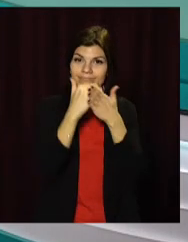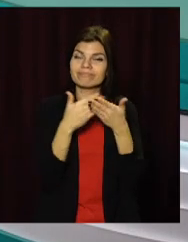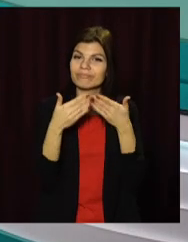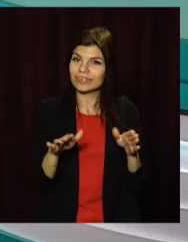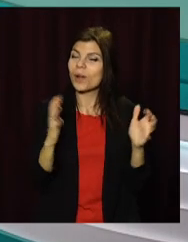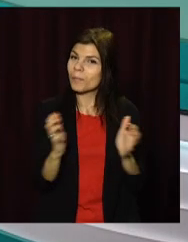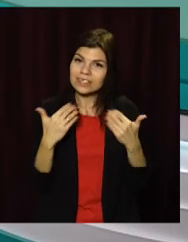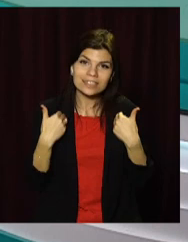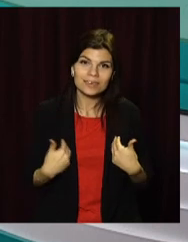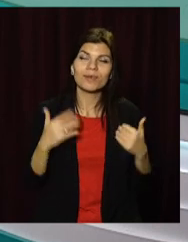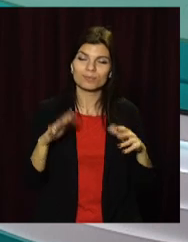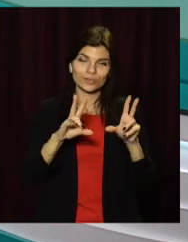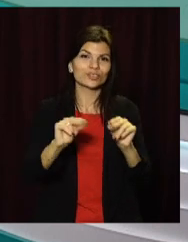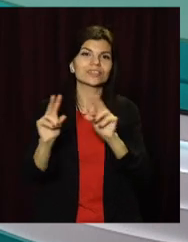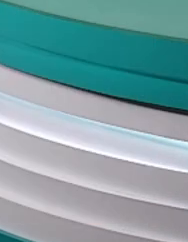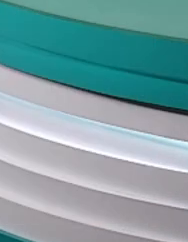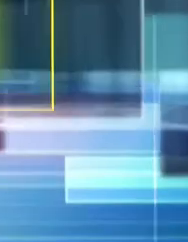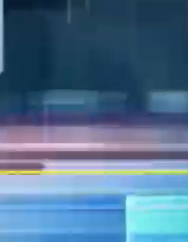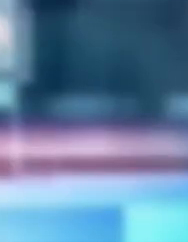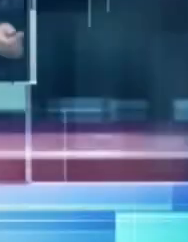відкритим, бережіть себе і нехай щастить!